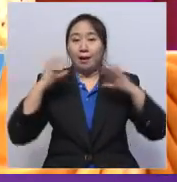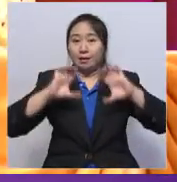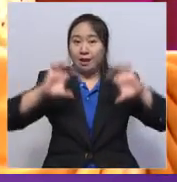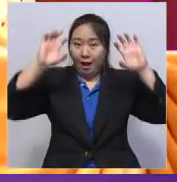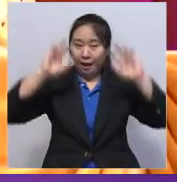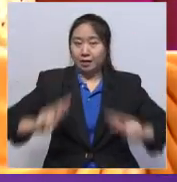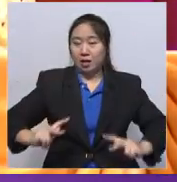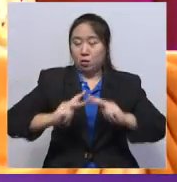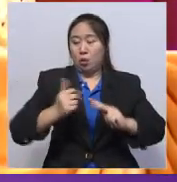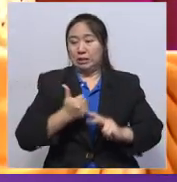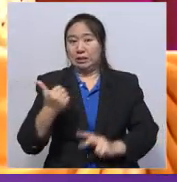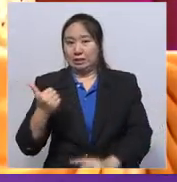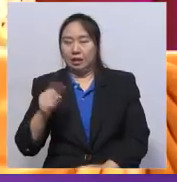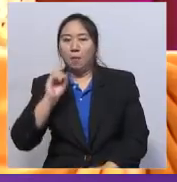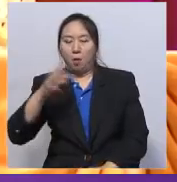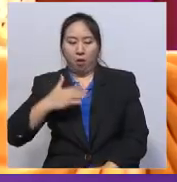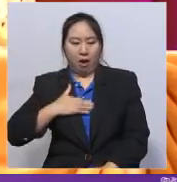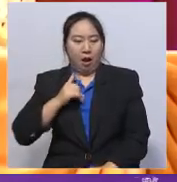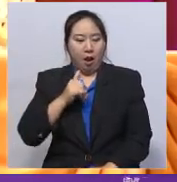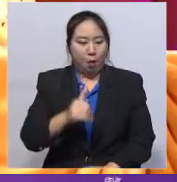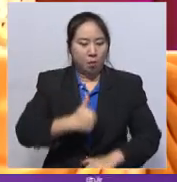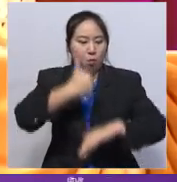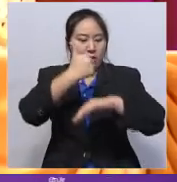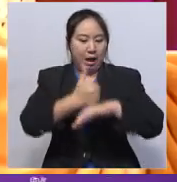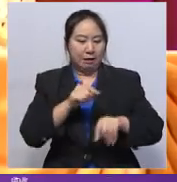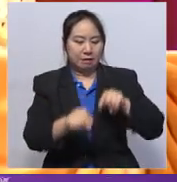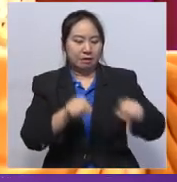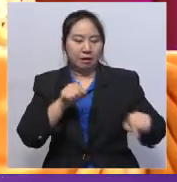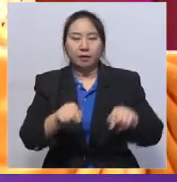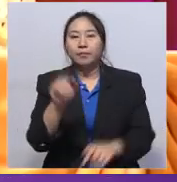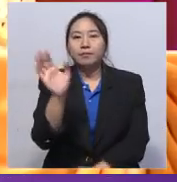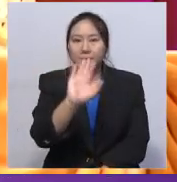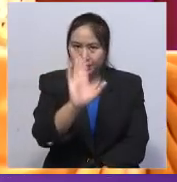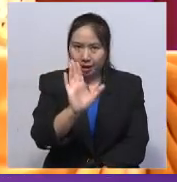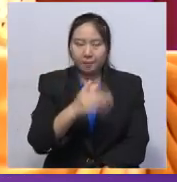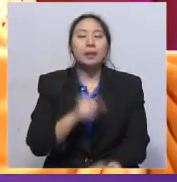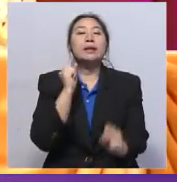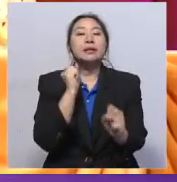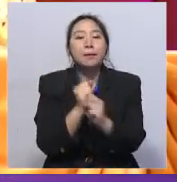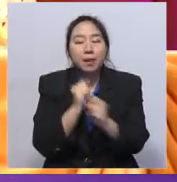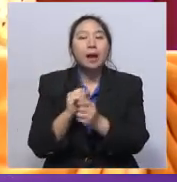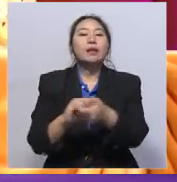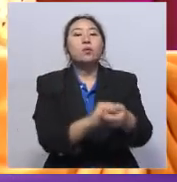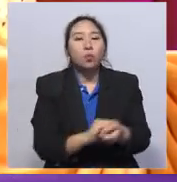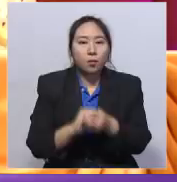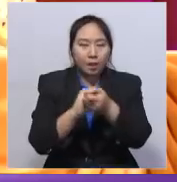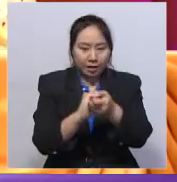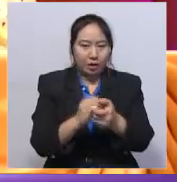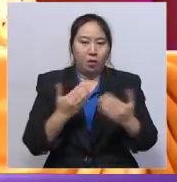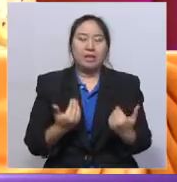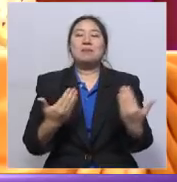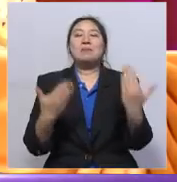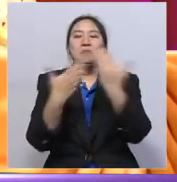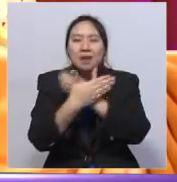ไปเป็นเจ้านายไม่ใช่ไปเป็นผู้บัญชาไปทำงานร่วมกันบริบทมันเปลี่ยนไปแล้วไม่มี